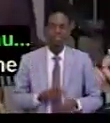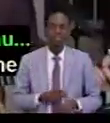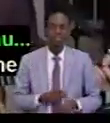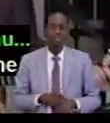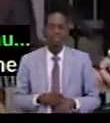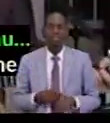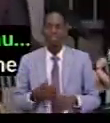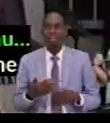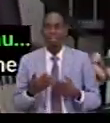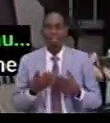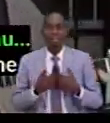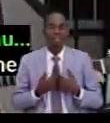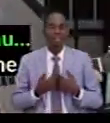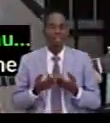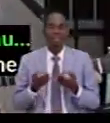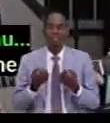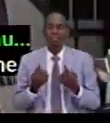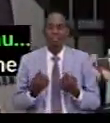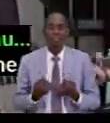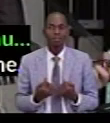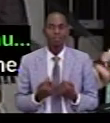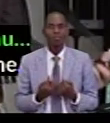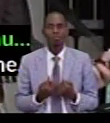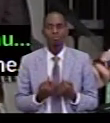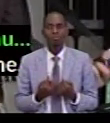Le temps est venu,